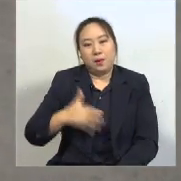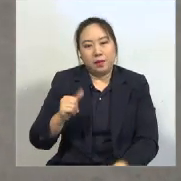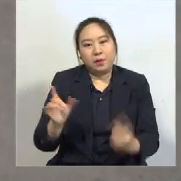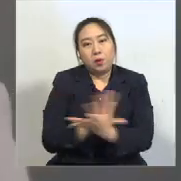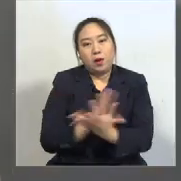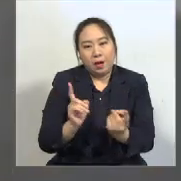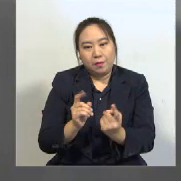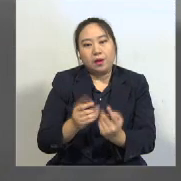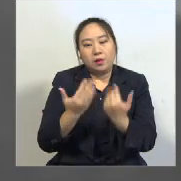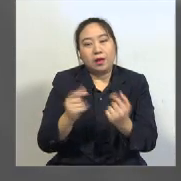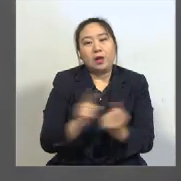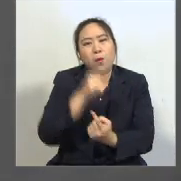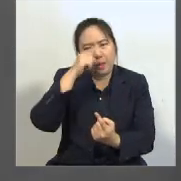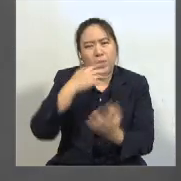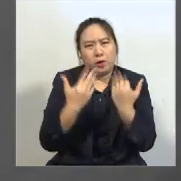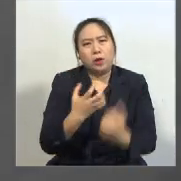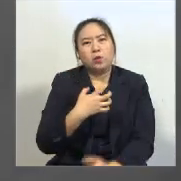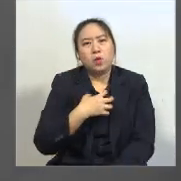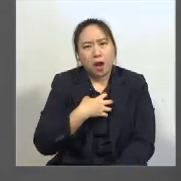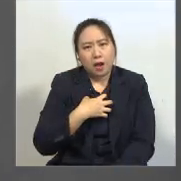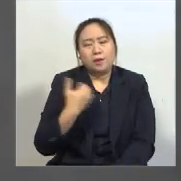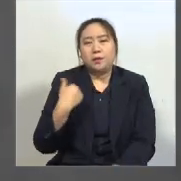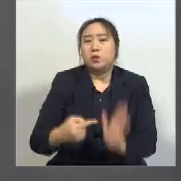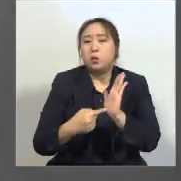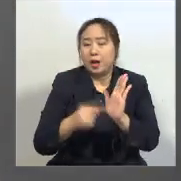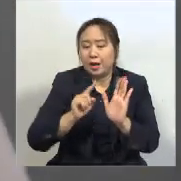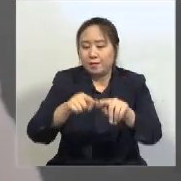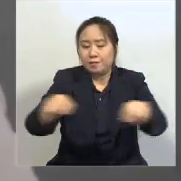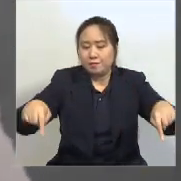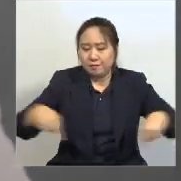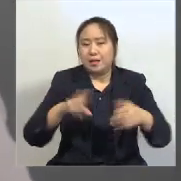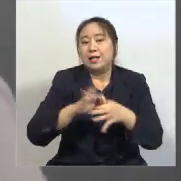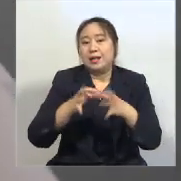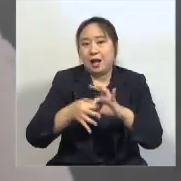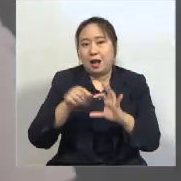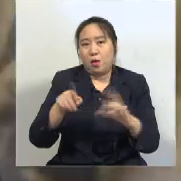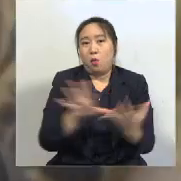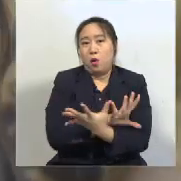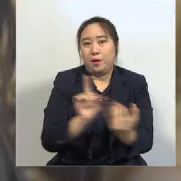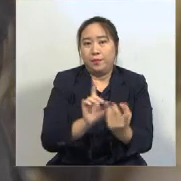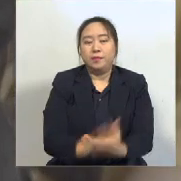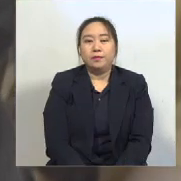ความยั่งยืนในมิติที่สังคมไทยกำลังต้องการผ่านโมเดลลานกีฬาวัฒนธรรมชุมชนนั่นเองค่ะ